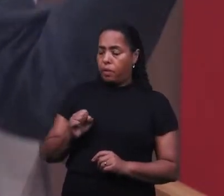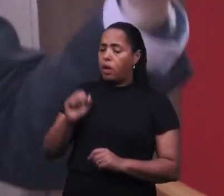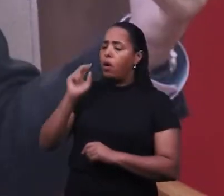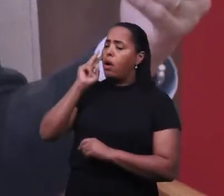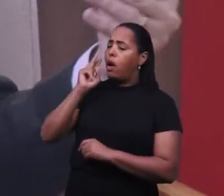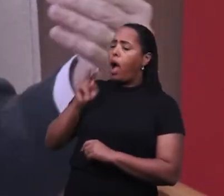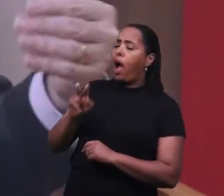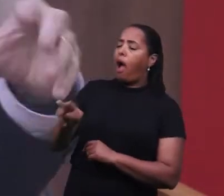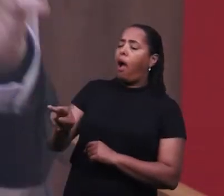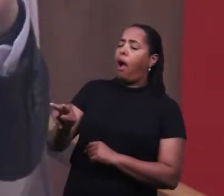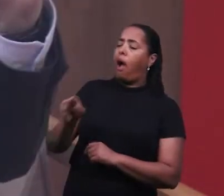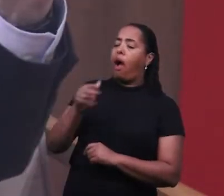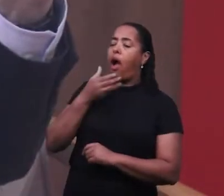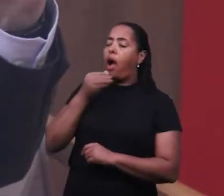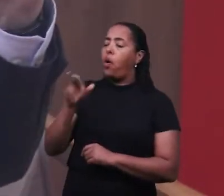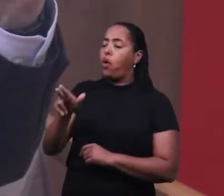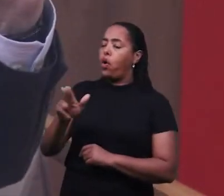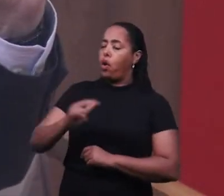c'était un frère plus